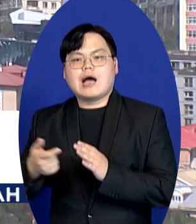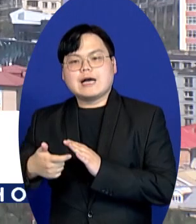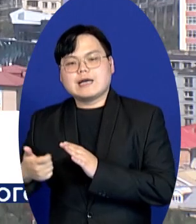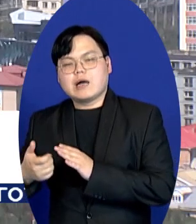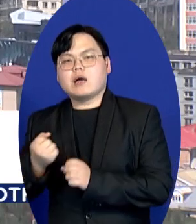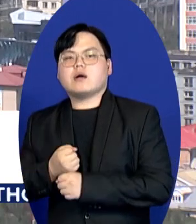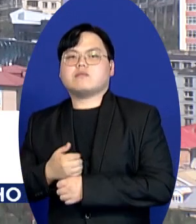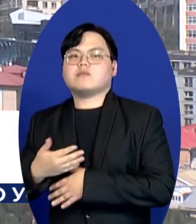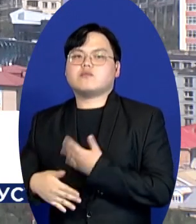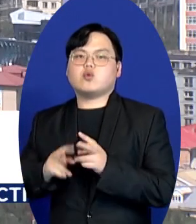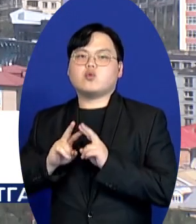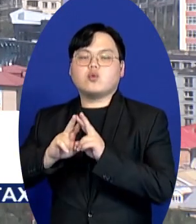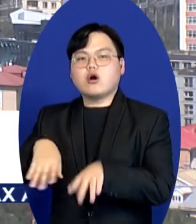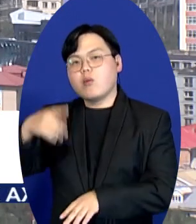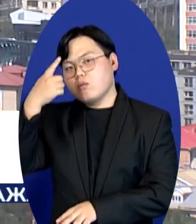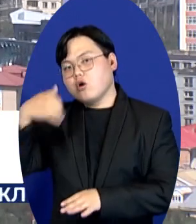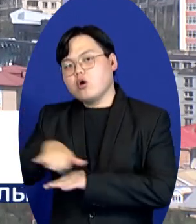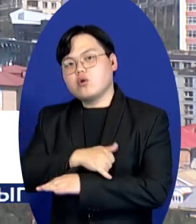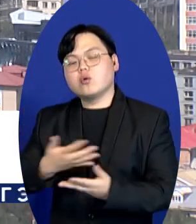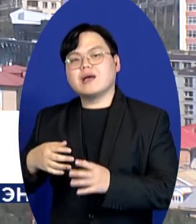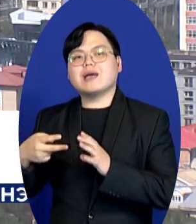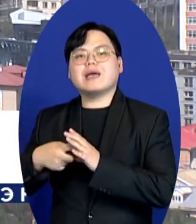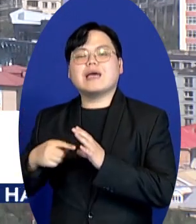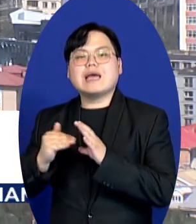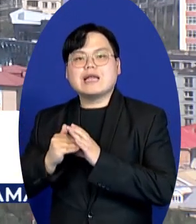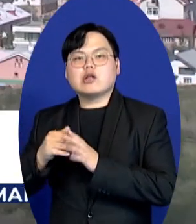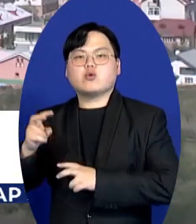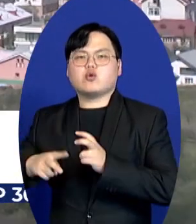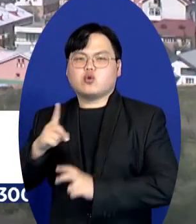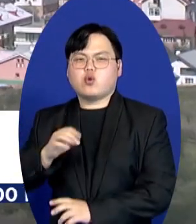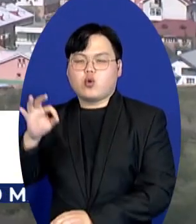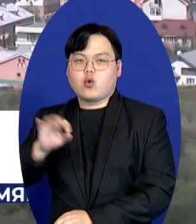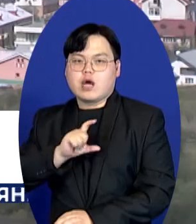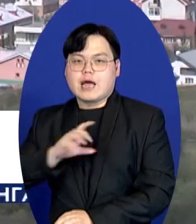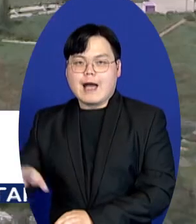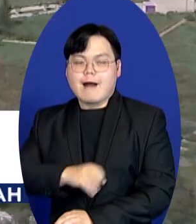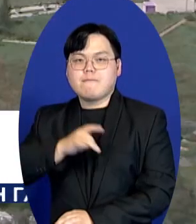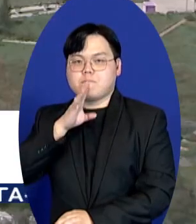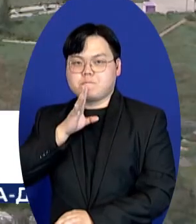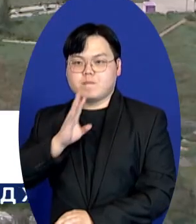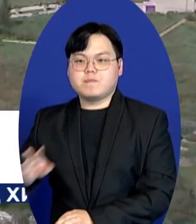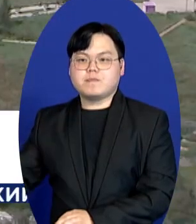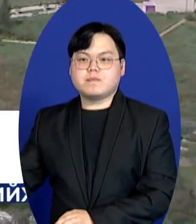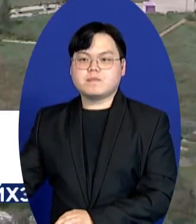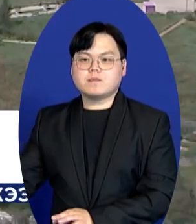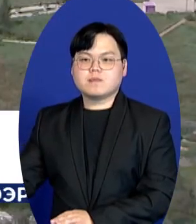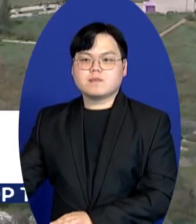үргэлжилж байна. Ингэснээр Монгол улс Эрдэнэт үйлдвэрийг 100% өмчлөх ажил урагшлалаа гэж үзэж байна.